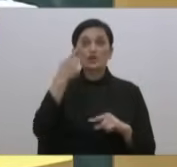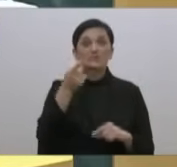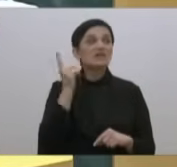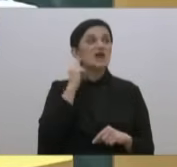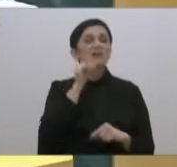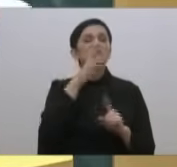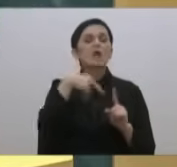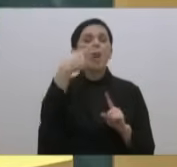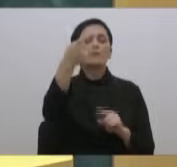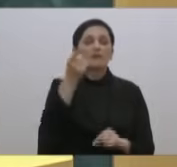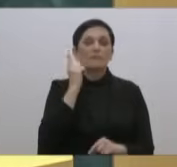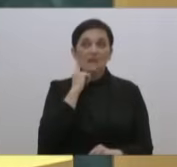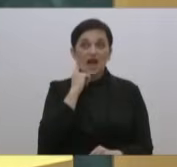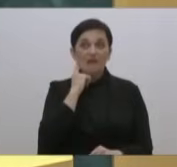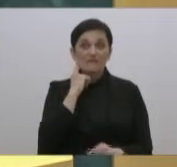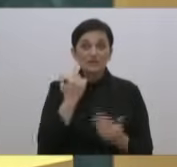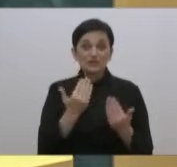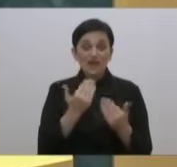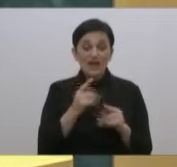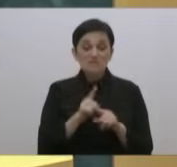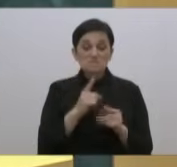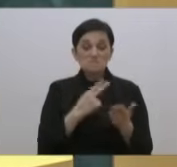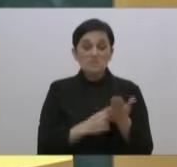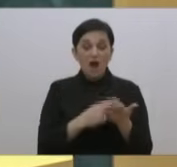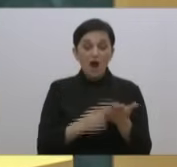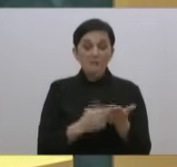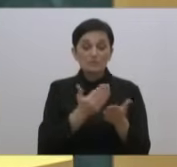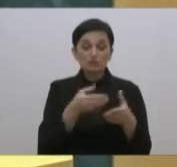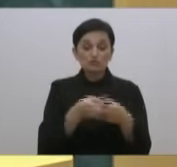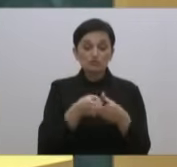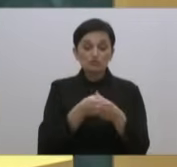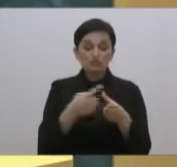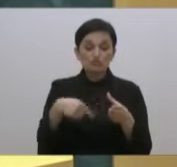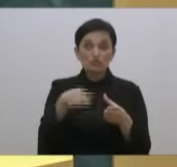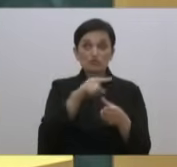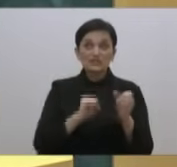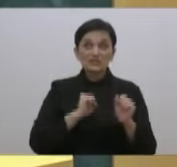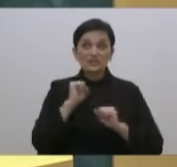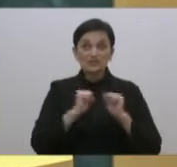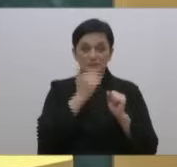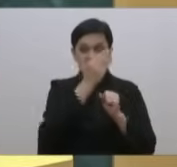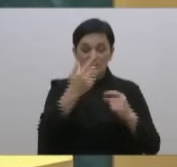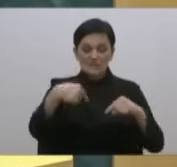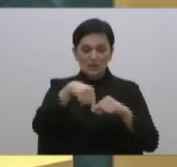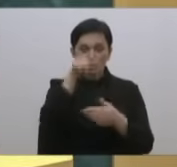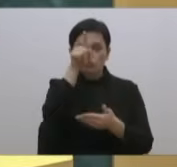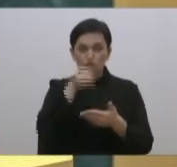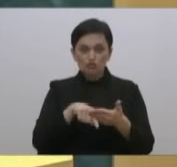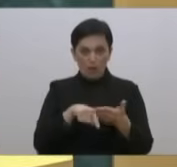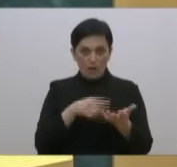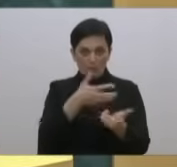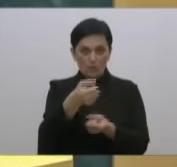გავიგეო წლების მერეო ამისი მამტკიცებელი ხალხი და მისი ჯგუფი ცდილობს რომ საზოგადოების ნდობა